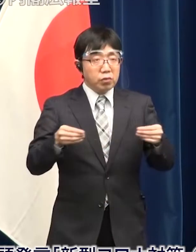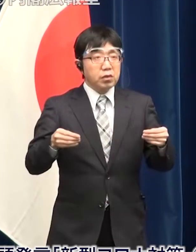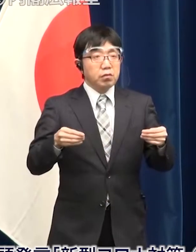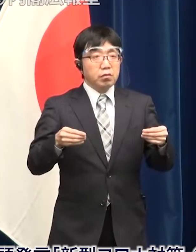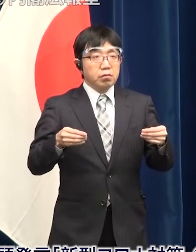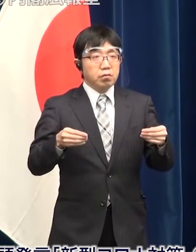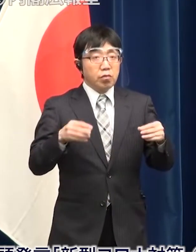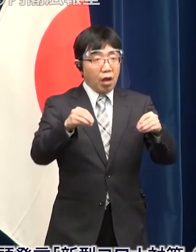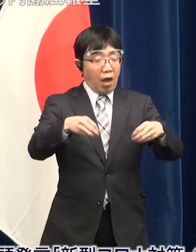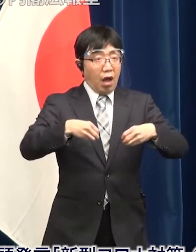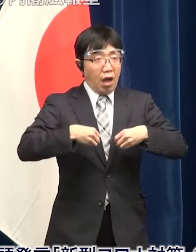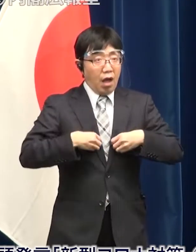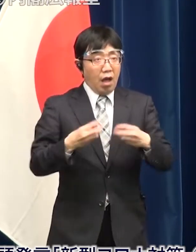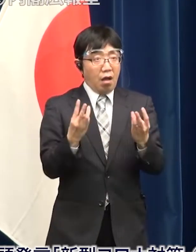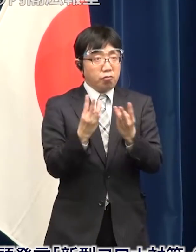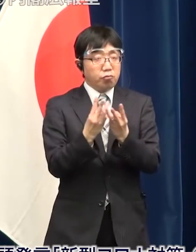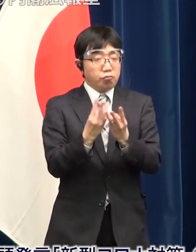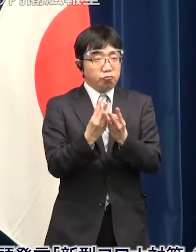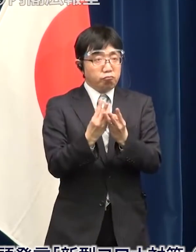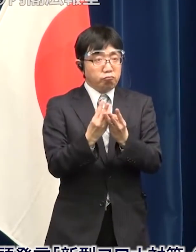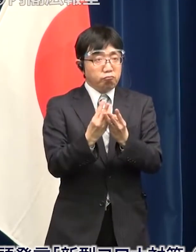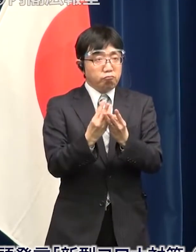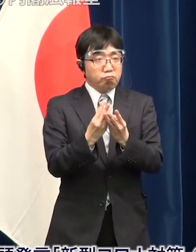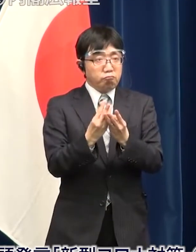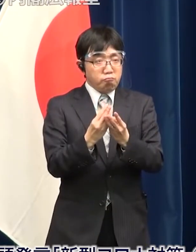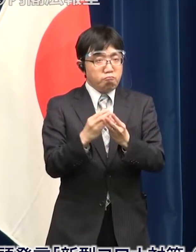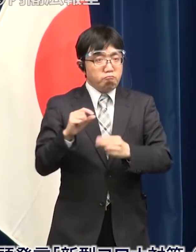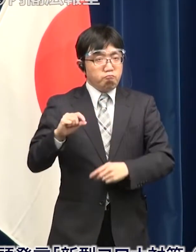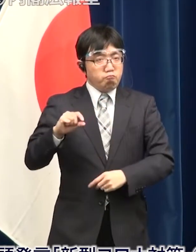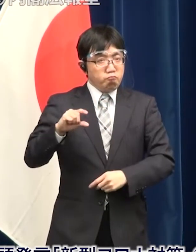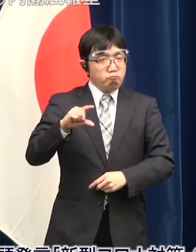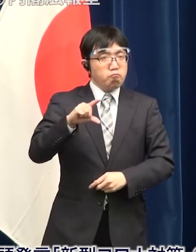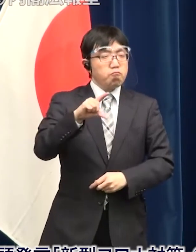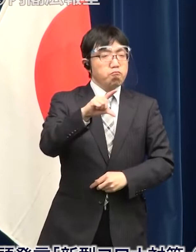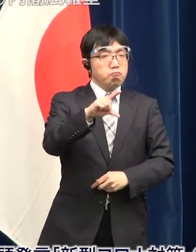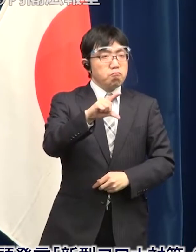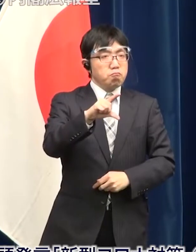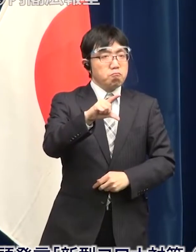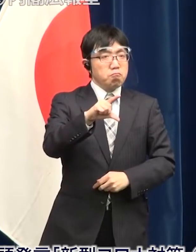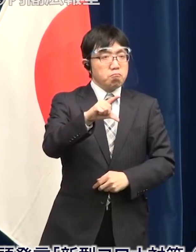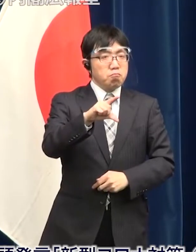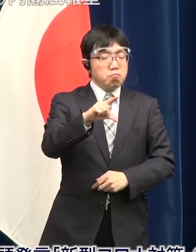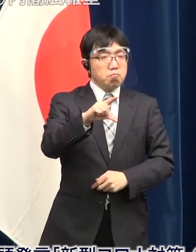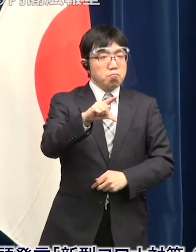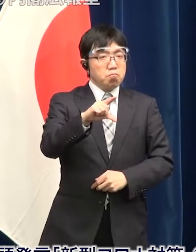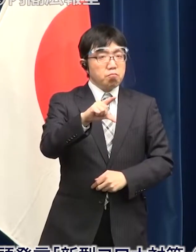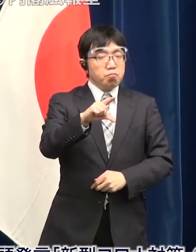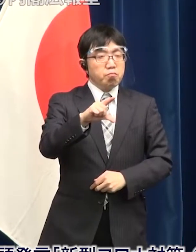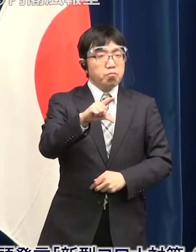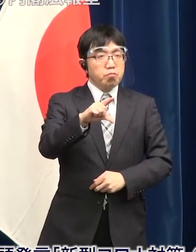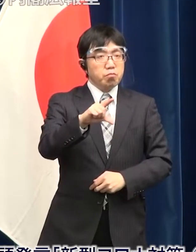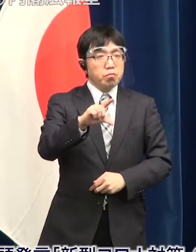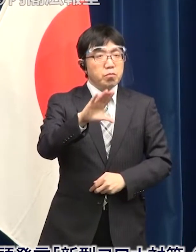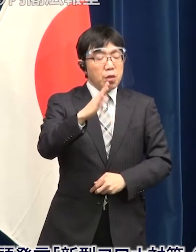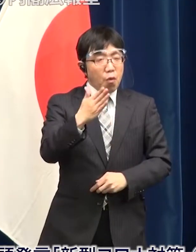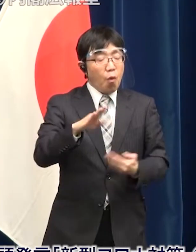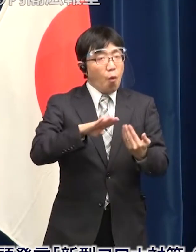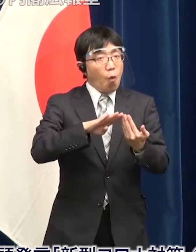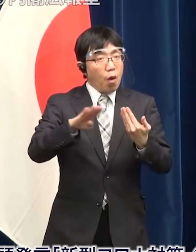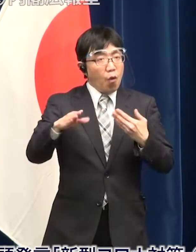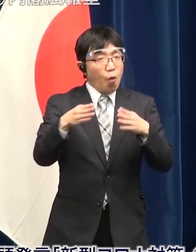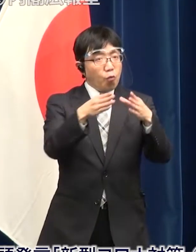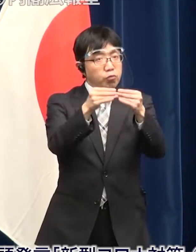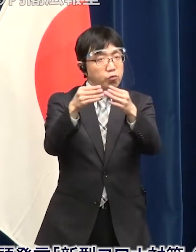関心者数の増加はなお大きいもののこれまでのところ諸外国に